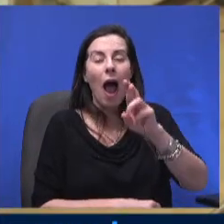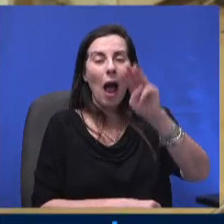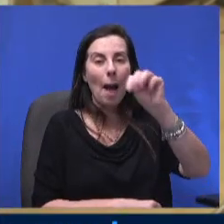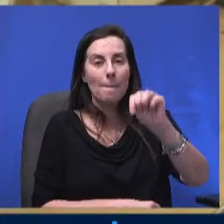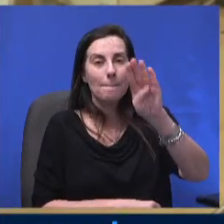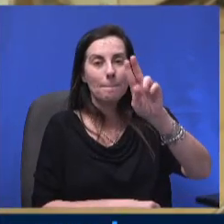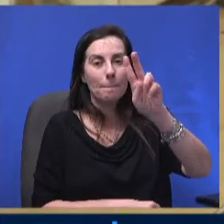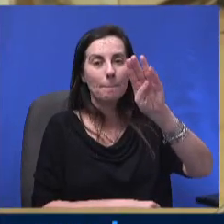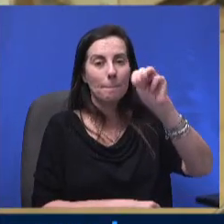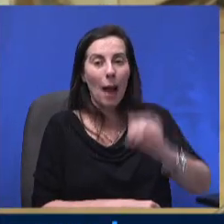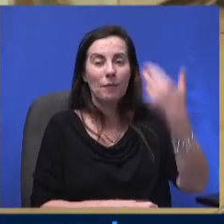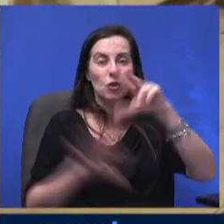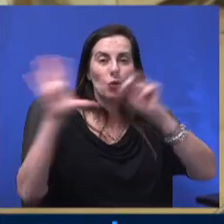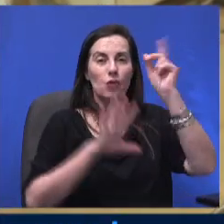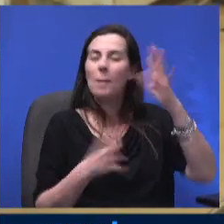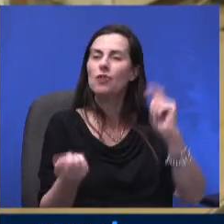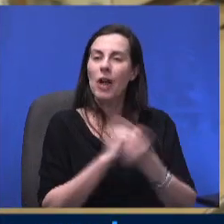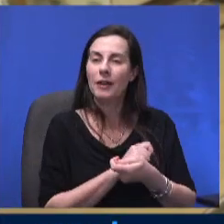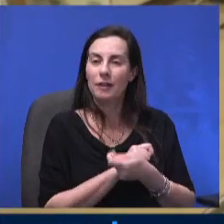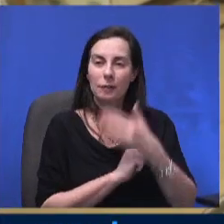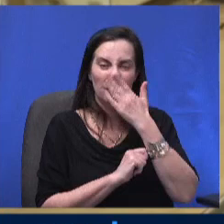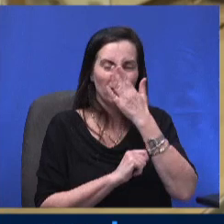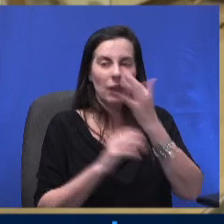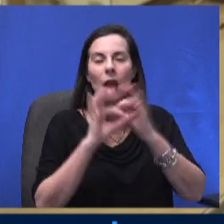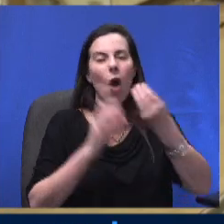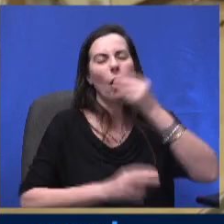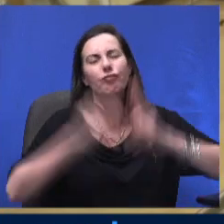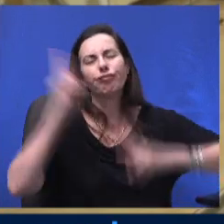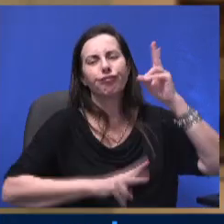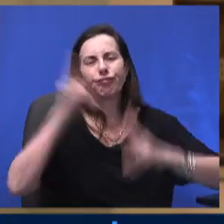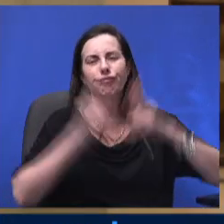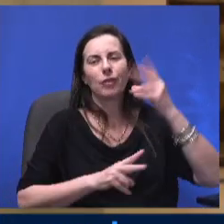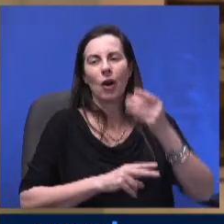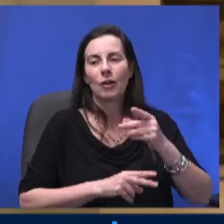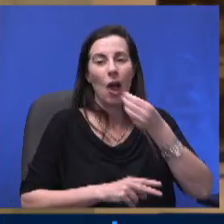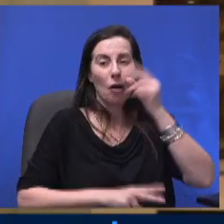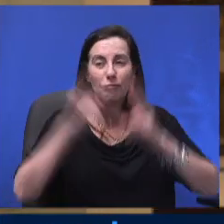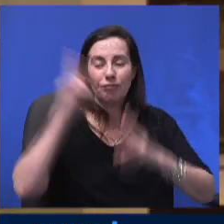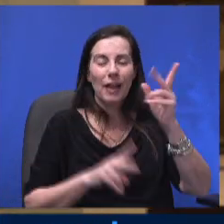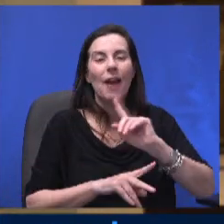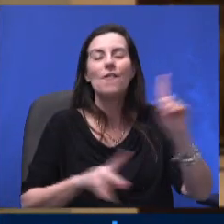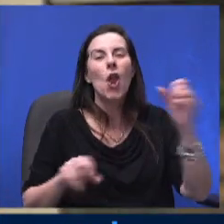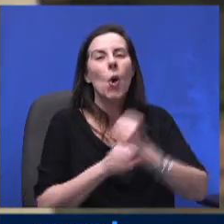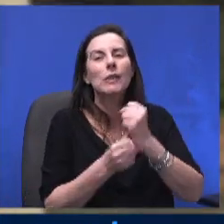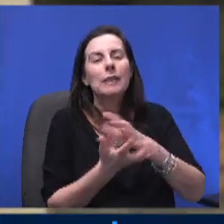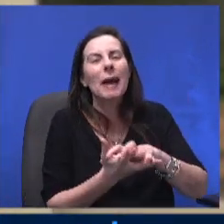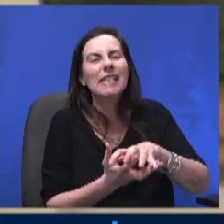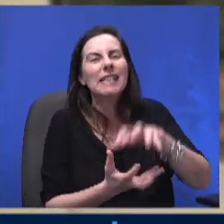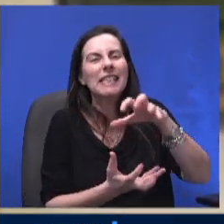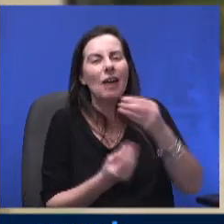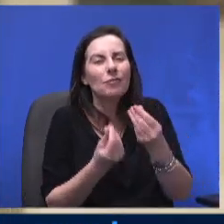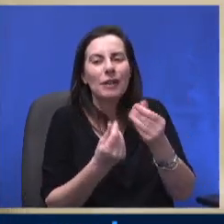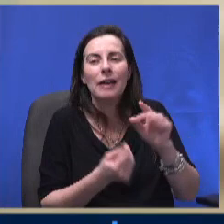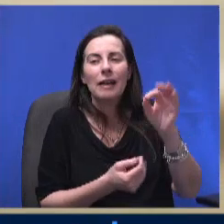השתננו? במה השתננו? היא נכנסה תעשיית המזון. תעשיית המזון כבר לא מציסה. חיידק נהיה